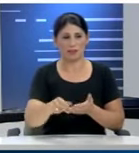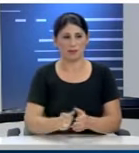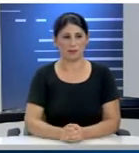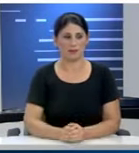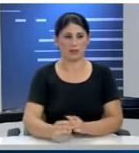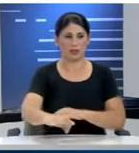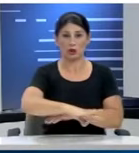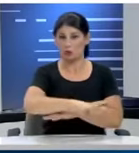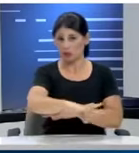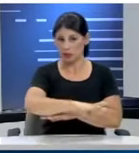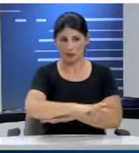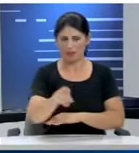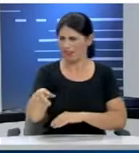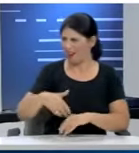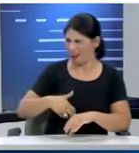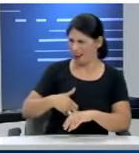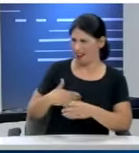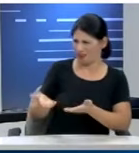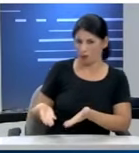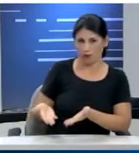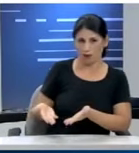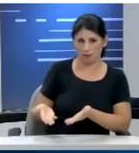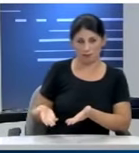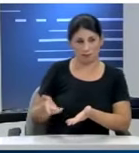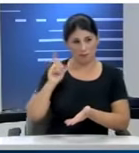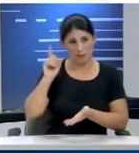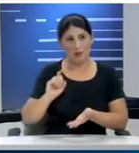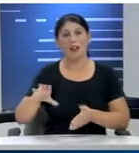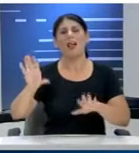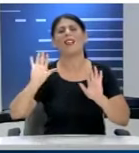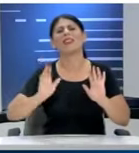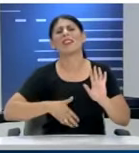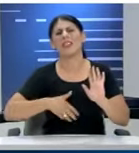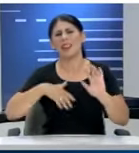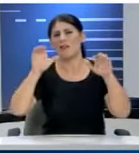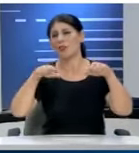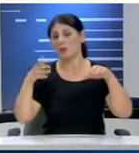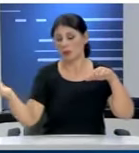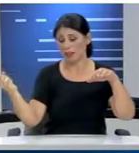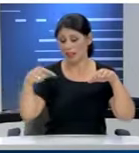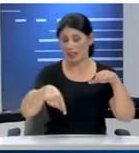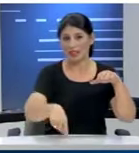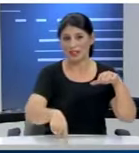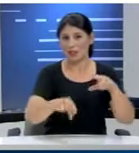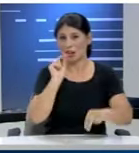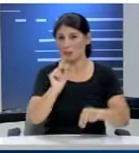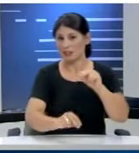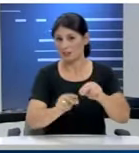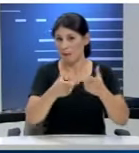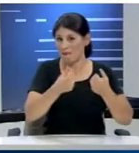σχέδιο, ναι, γελάτε τώρα, αλλά θα γελάτε, μάλλον δεν θα γελάτε το φθινόπωρο, όταν θα έρχεστε εδώ για να